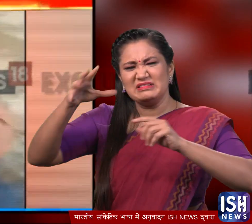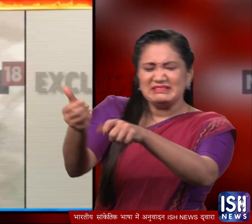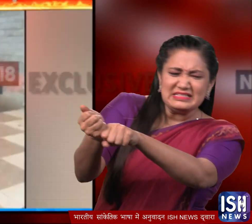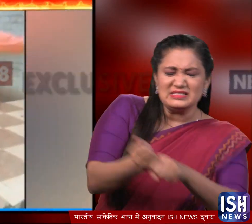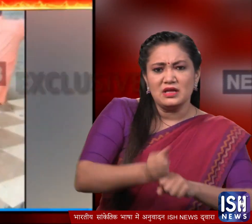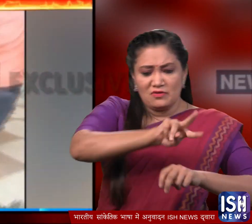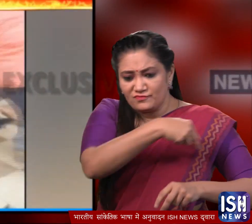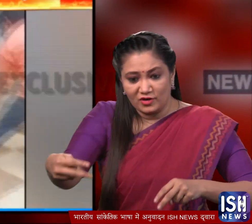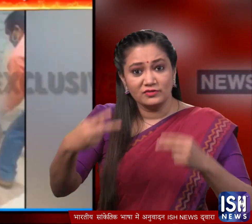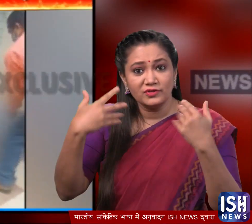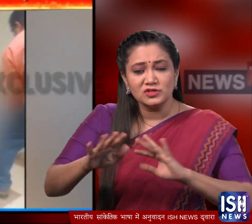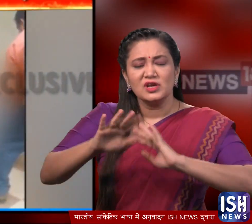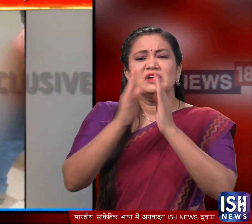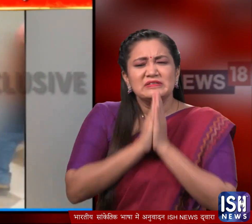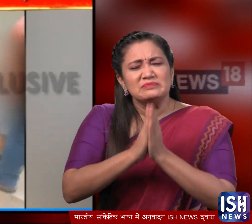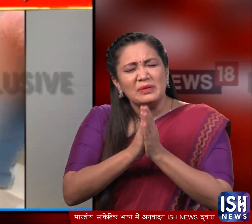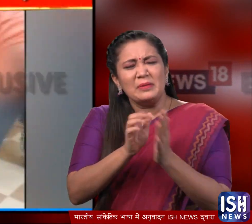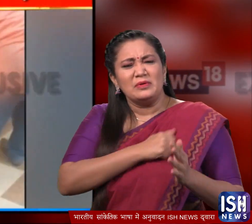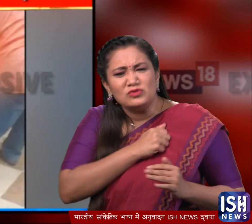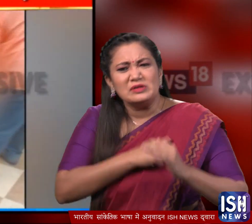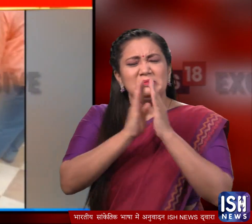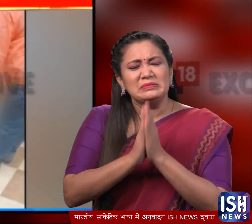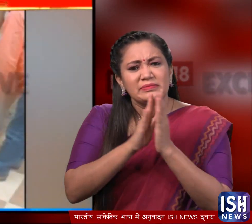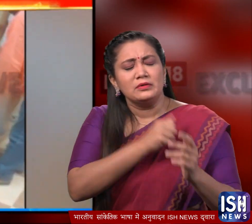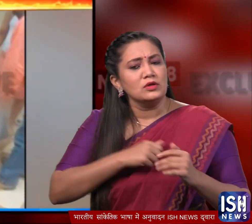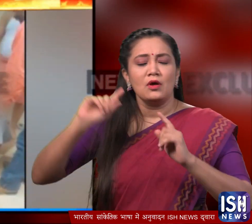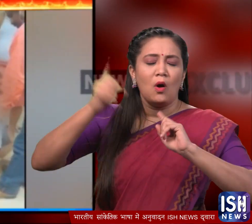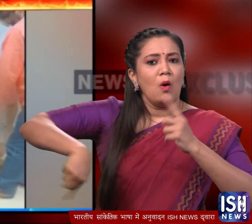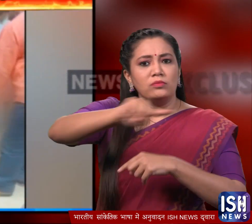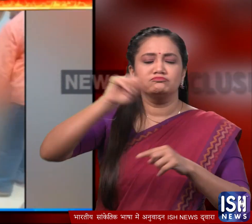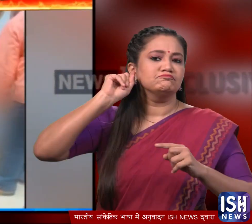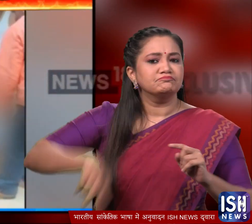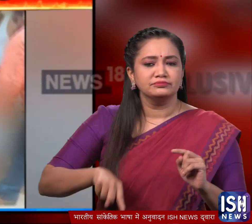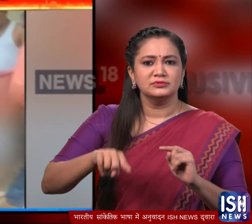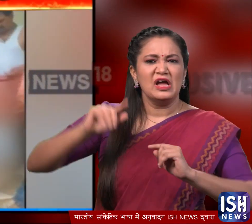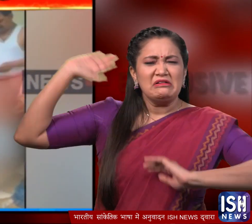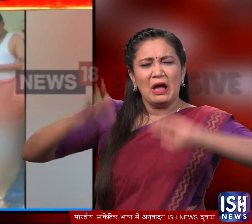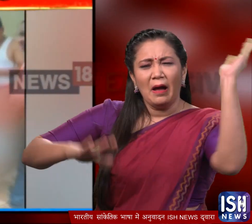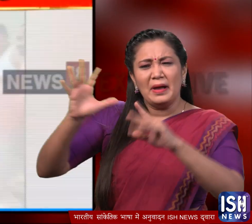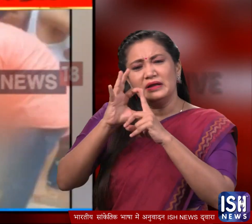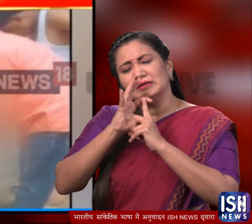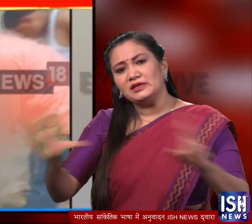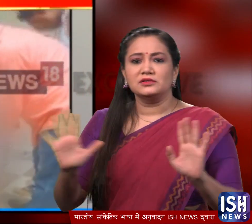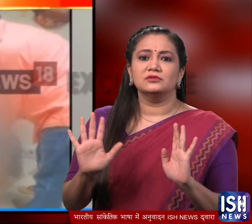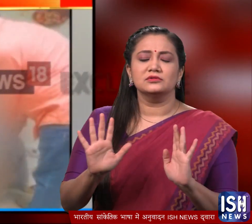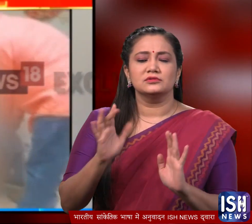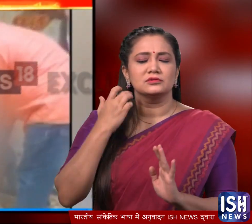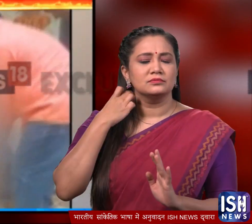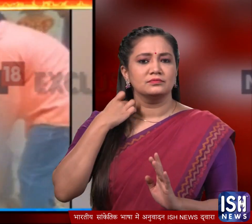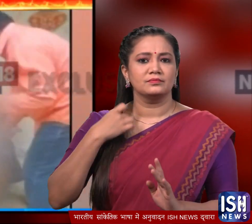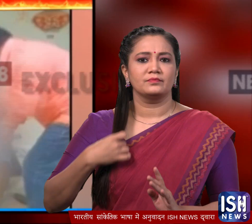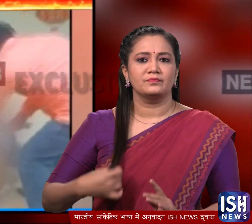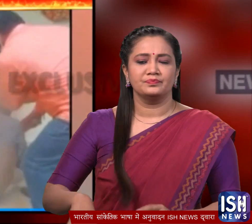खींचा और जमीन पर गिरा दिया। वो मिन्नतें करता रहा, लेकिन उन्होंने उसकी एक नहीं सुनी और उसे जानवरों की तरह पीटते रहे।